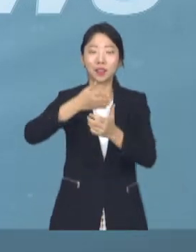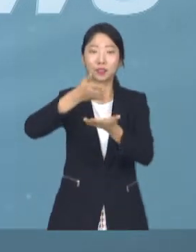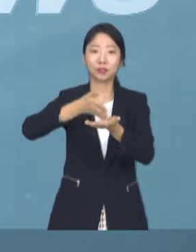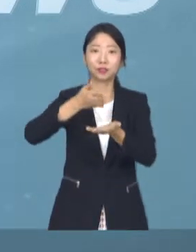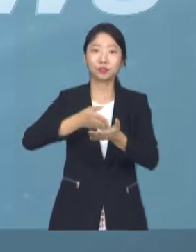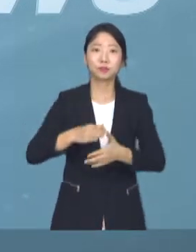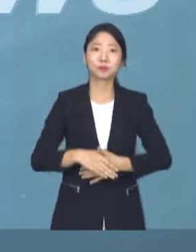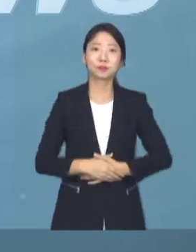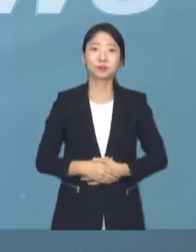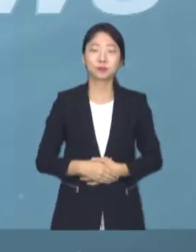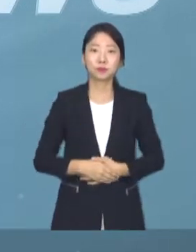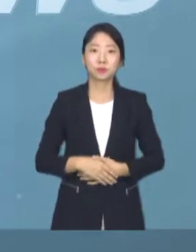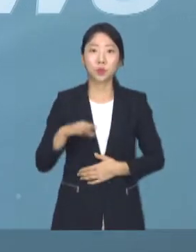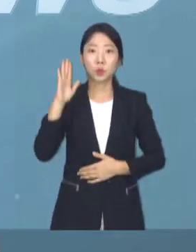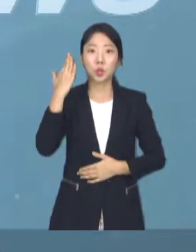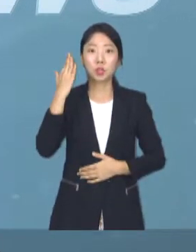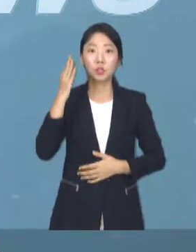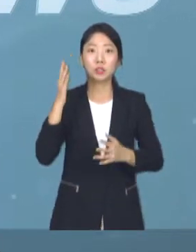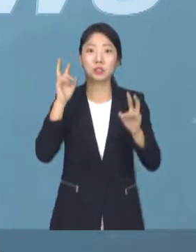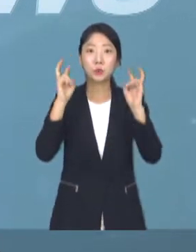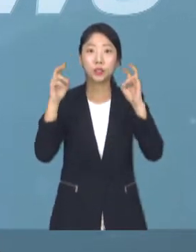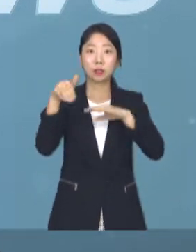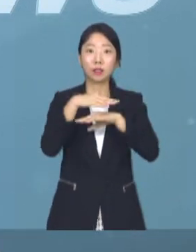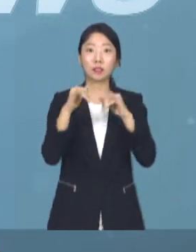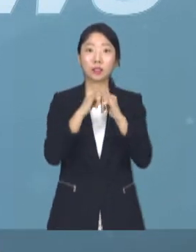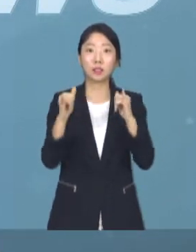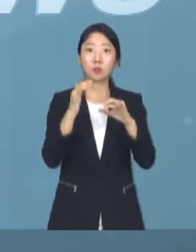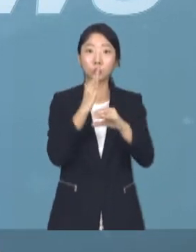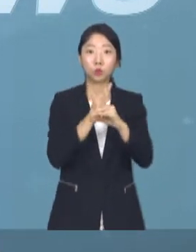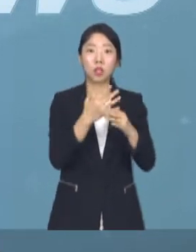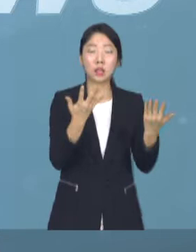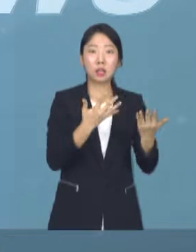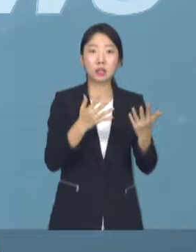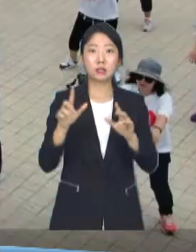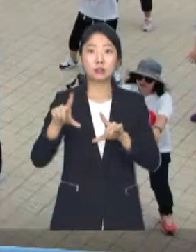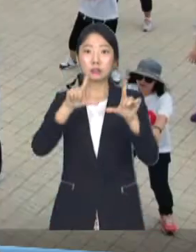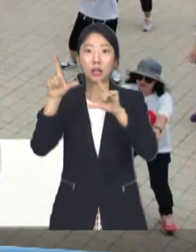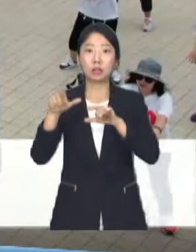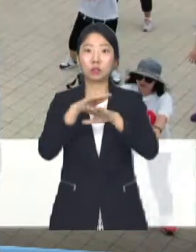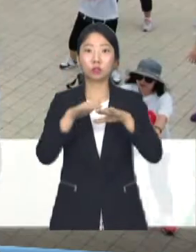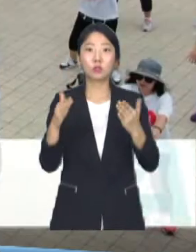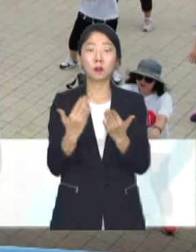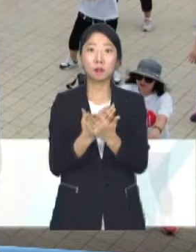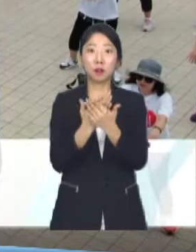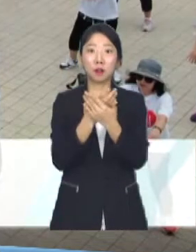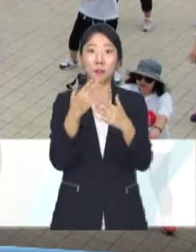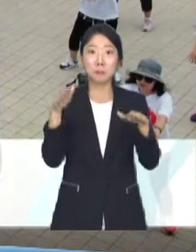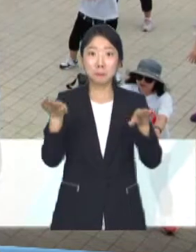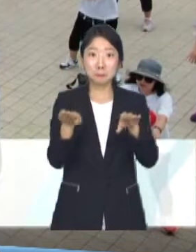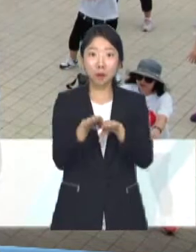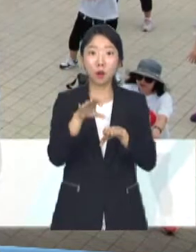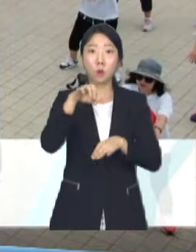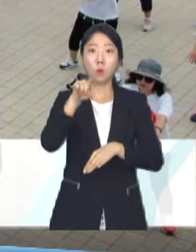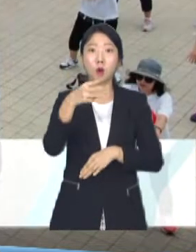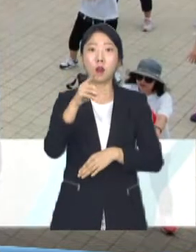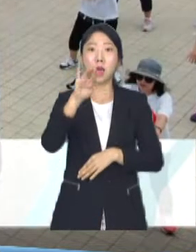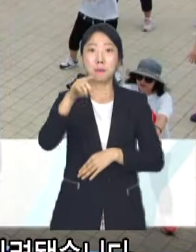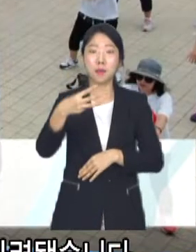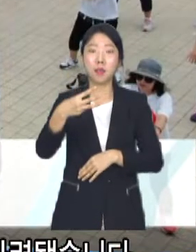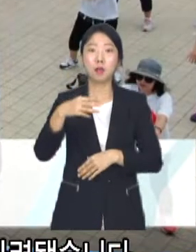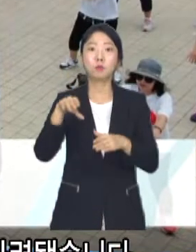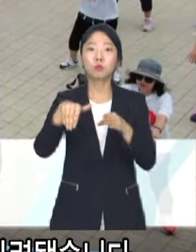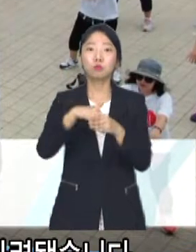여러분 안녕하십니까? 안양뉴스입니다. 최근 직장인들 사이에서는 일과 삶의 균형을 맞추는 워라밸 문화가 확산되고